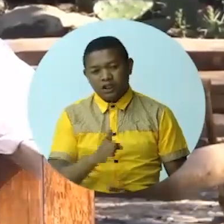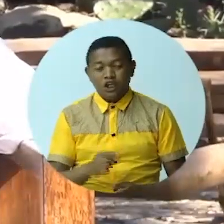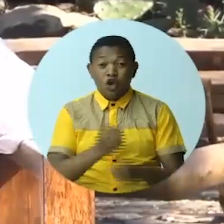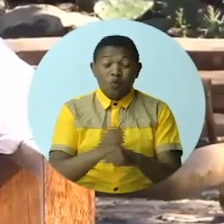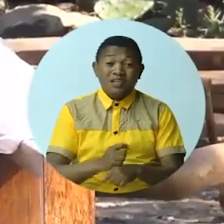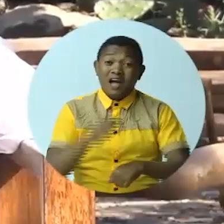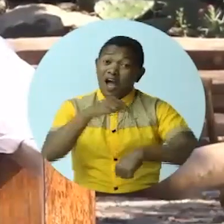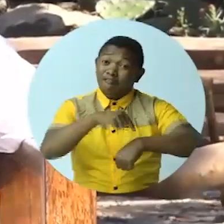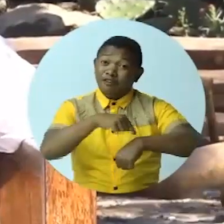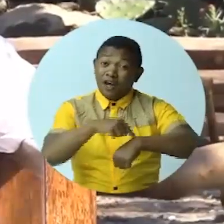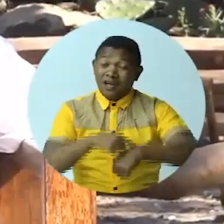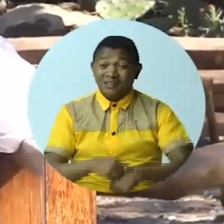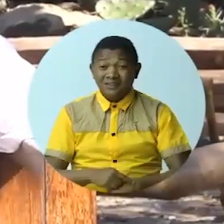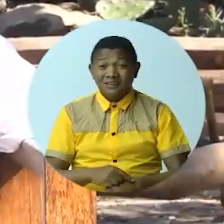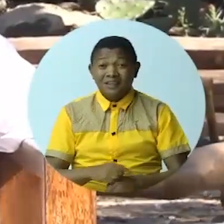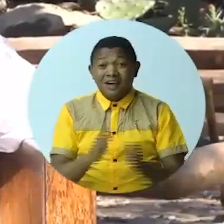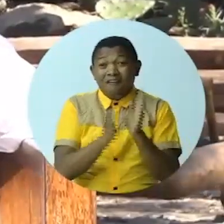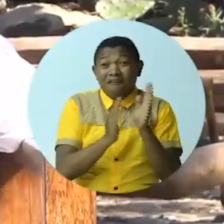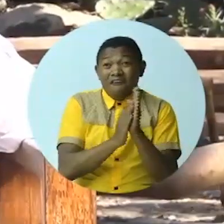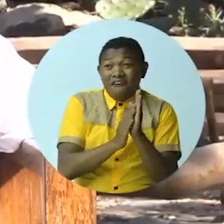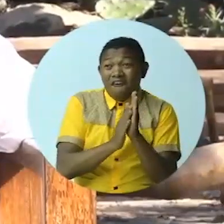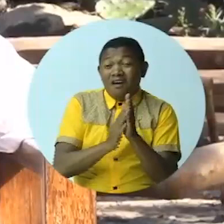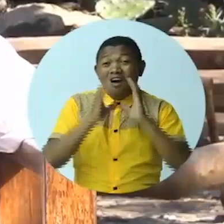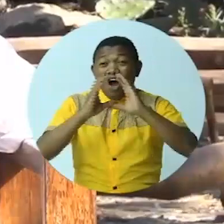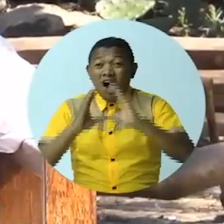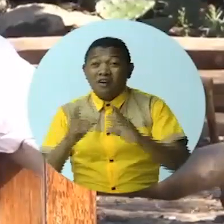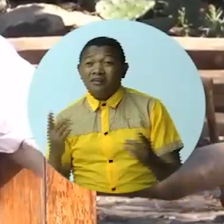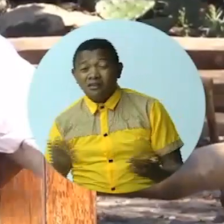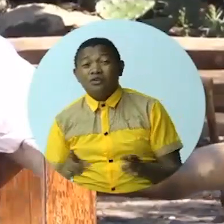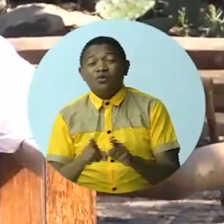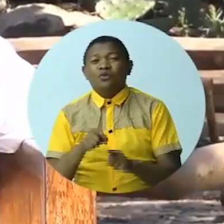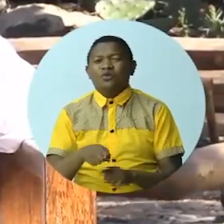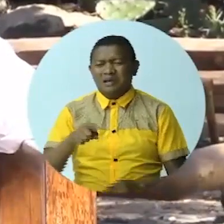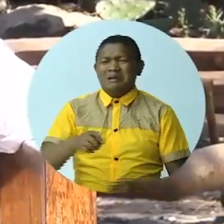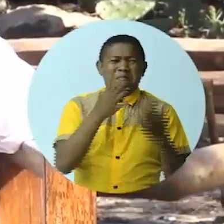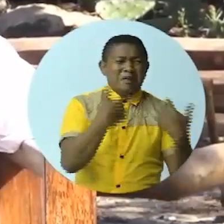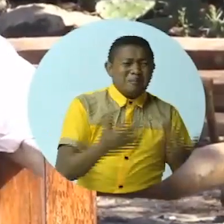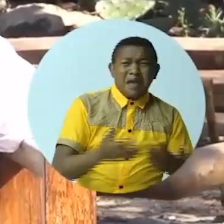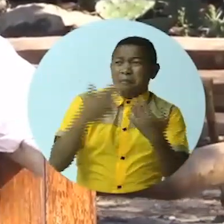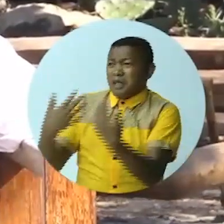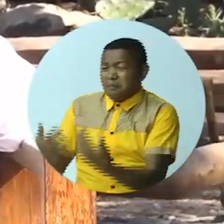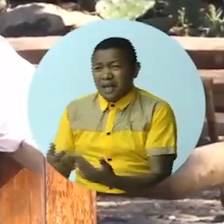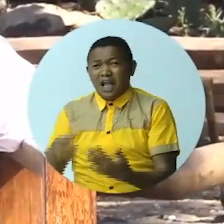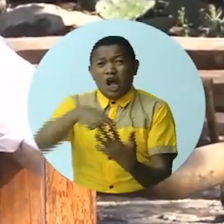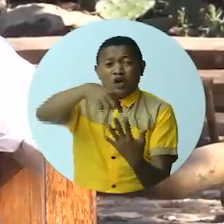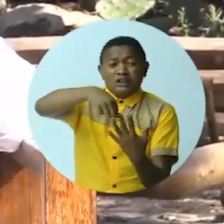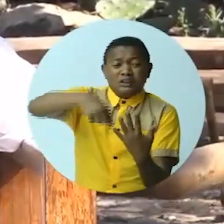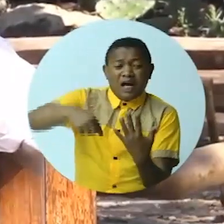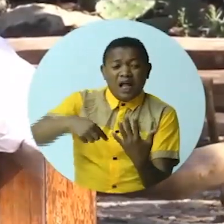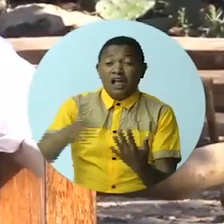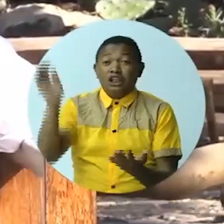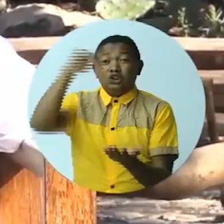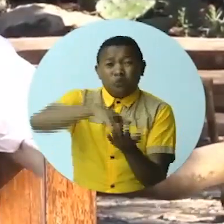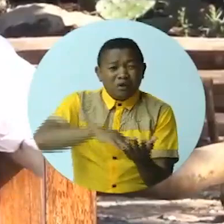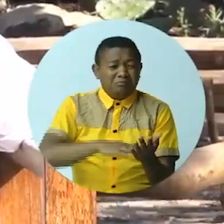dia tonga tia atsimo. Ny ankamaroany ny mpanao politika, ny ankamaroany ny kandida maromarina